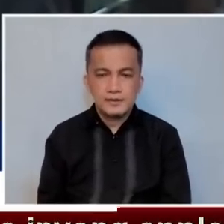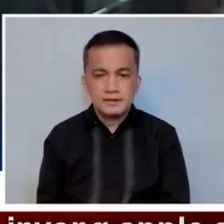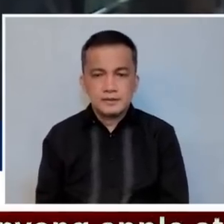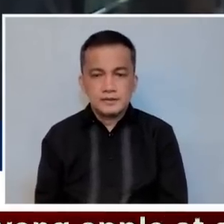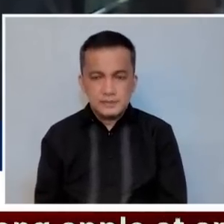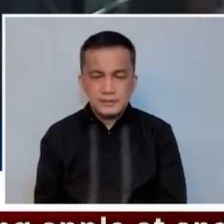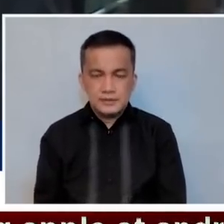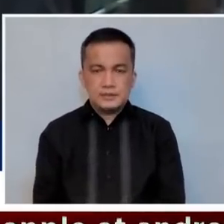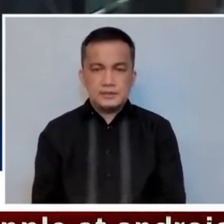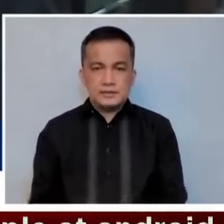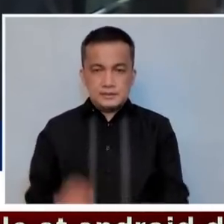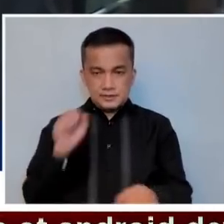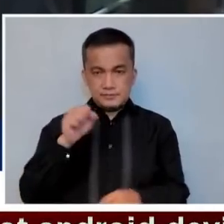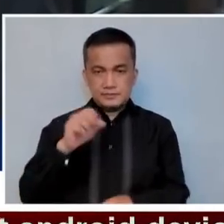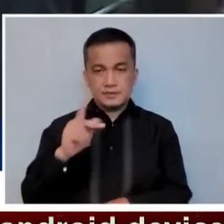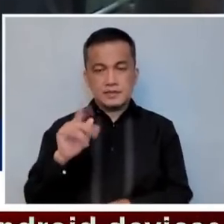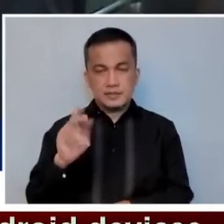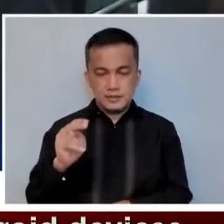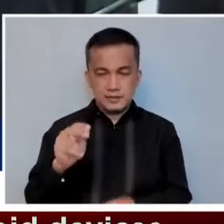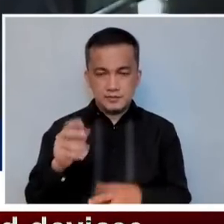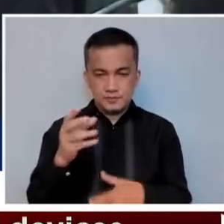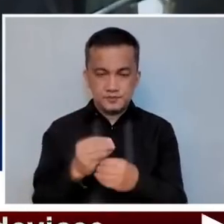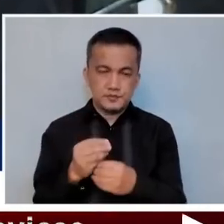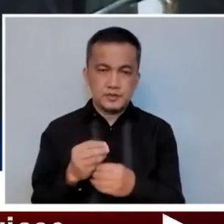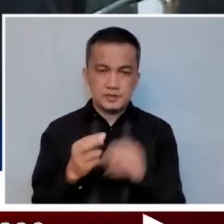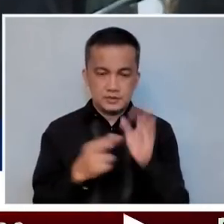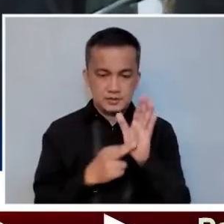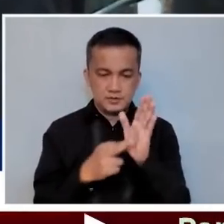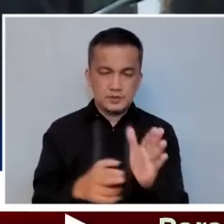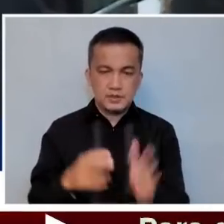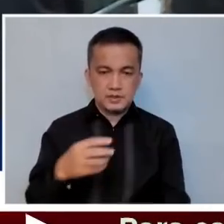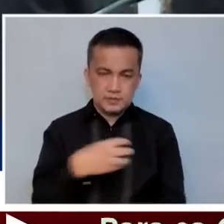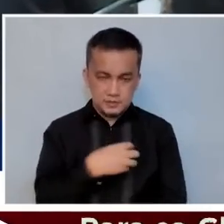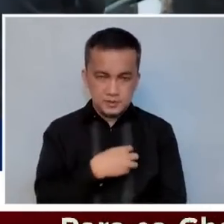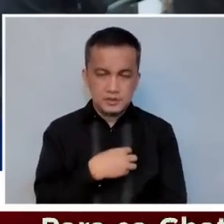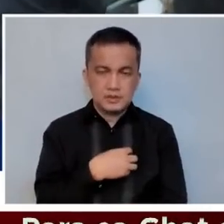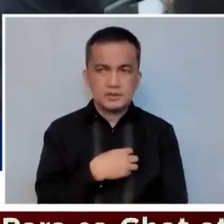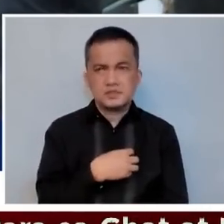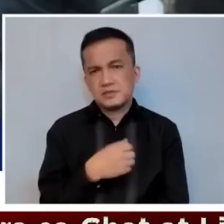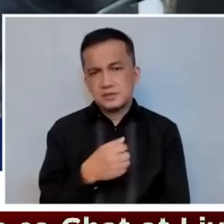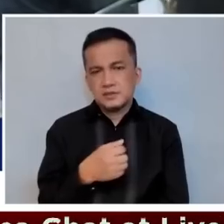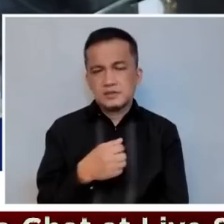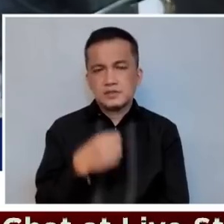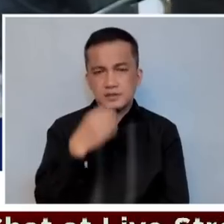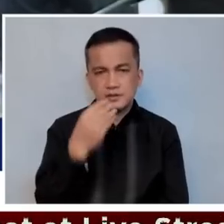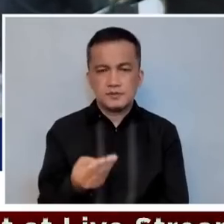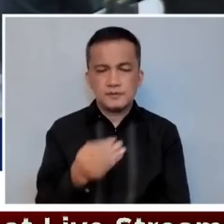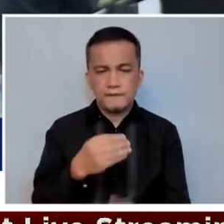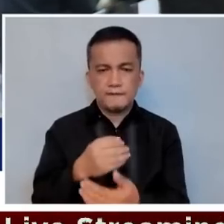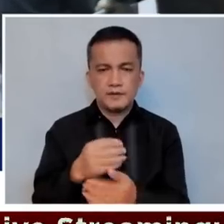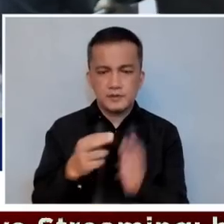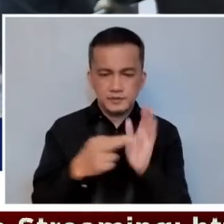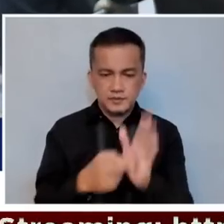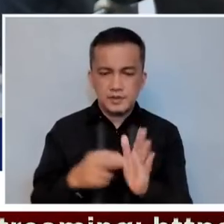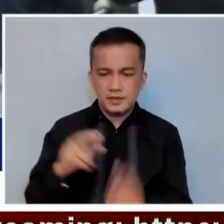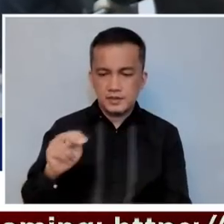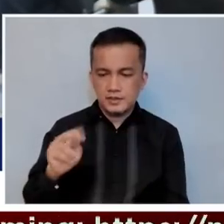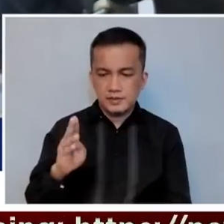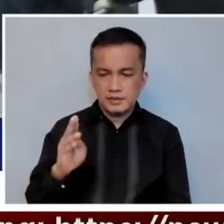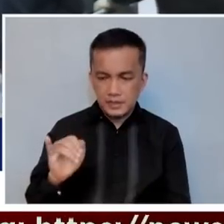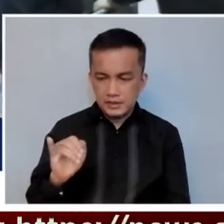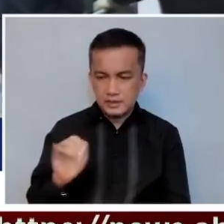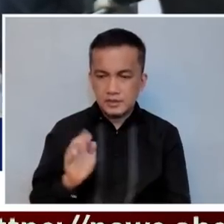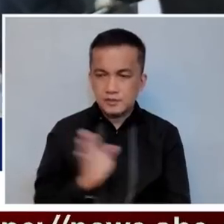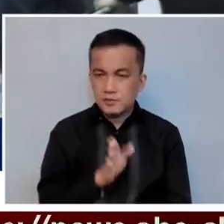Okay, Karen, no, bukod sa mga kinatawan ng PNP ay ilang mga representatives din mula sa NBI ang pumunta